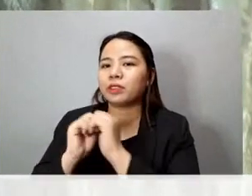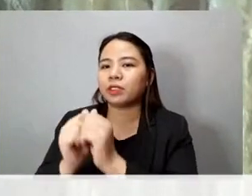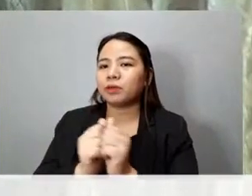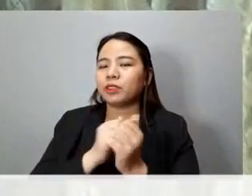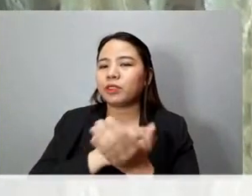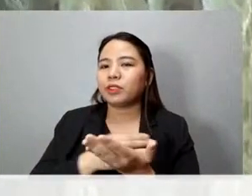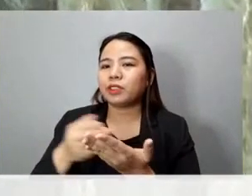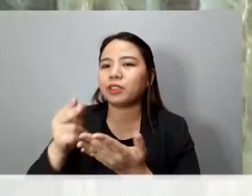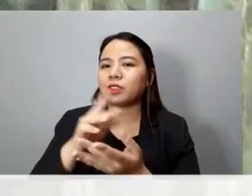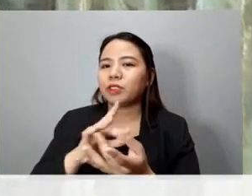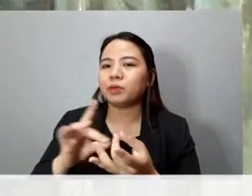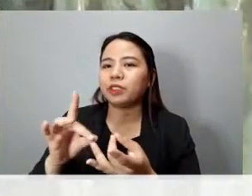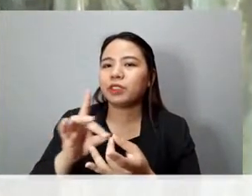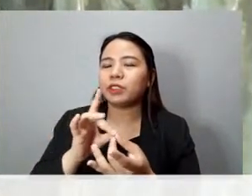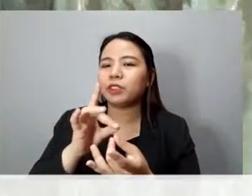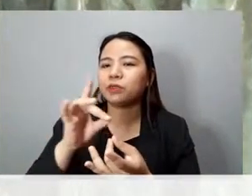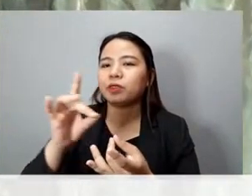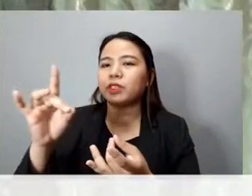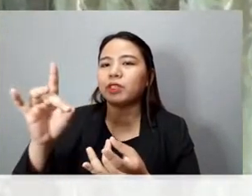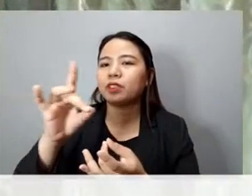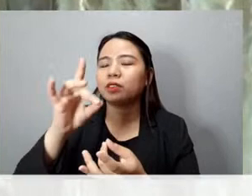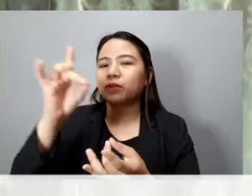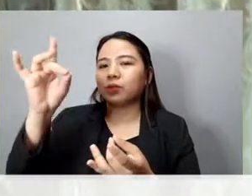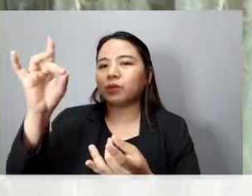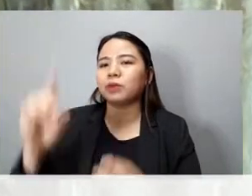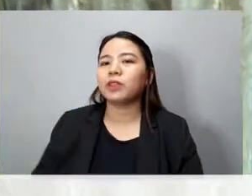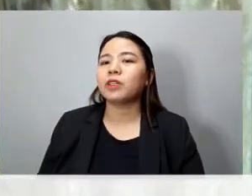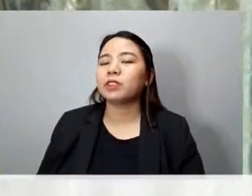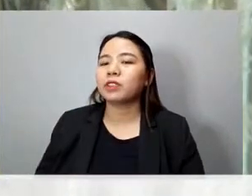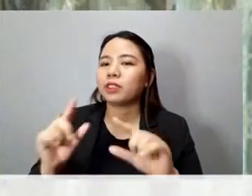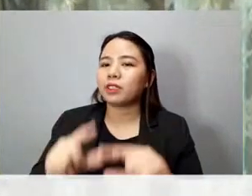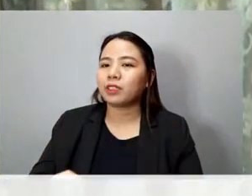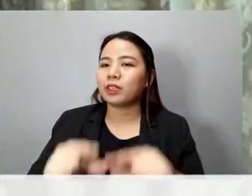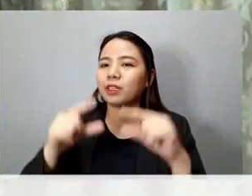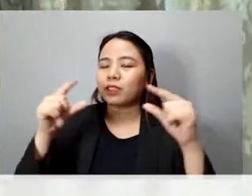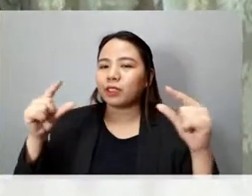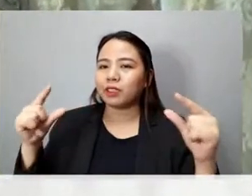sama ng Espiritu Santo sa